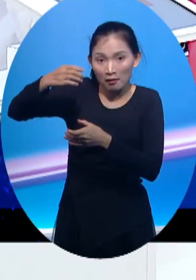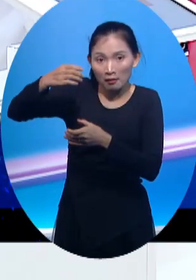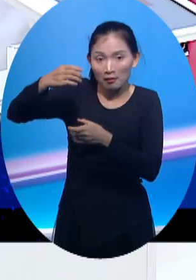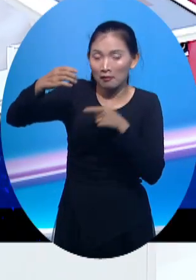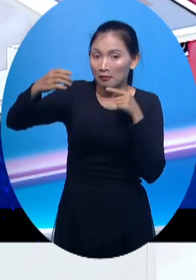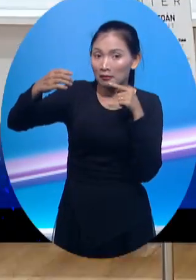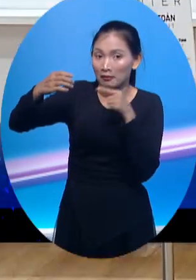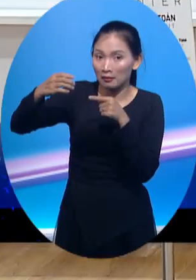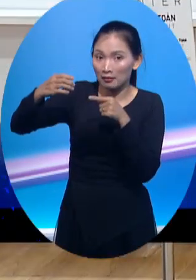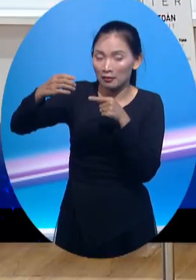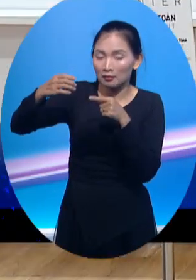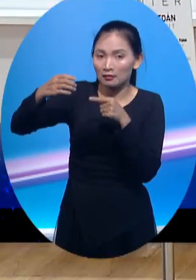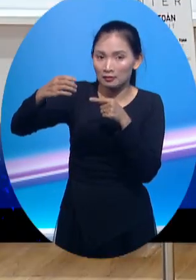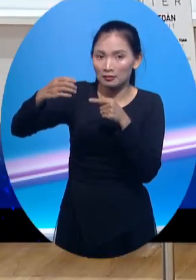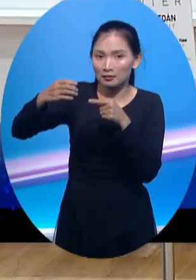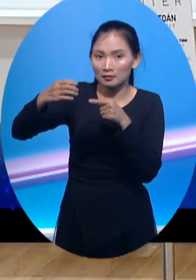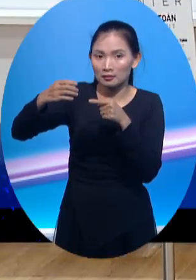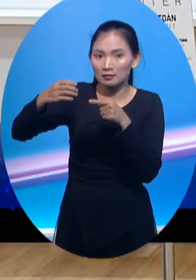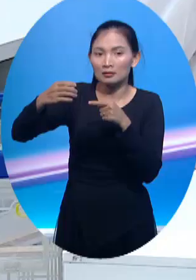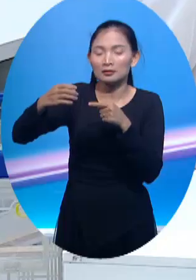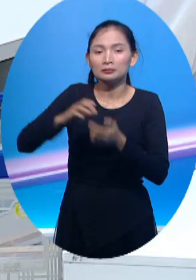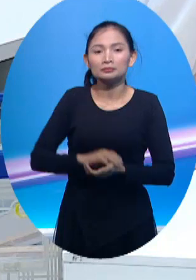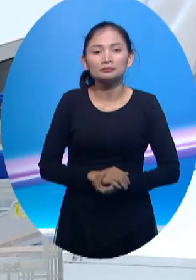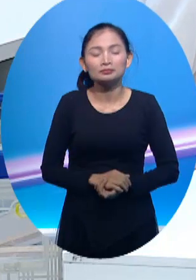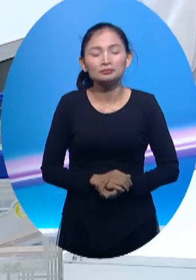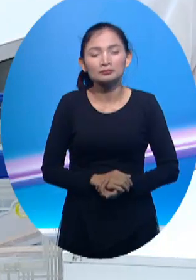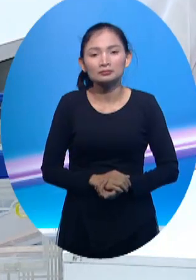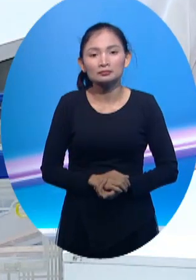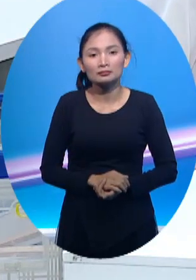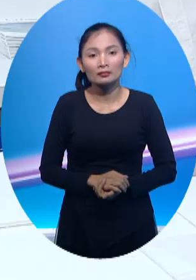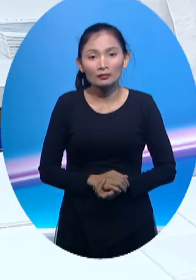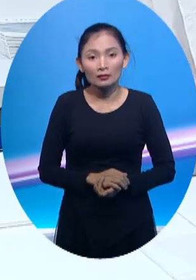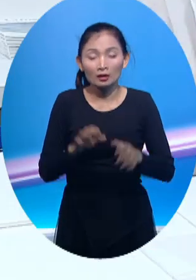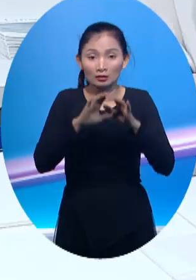trên 1.499.000 đồng. Chương trình diễn ra trên khắp hệ thống 23